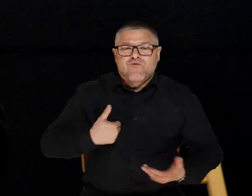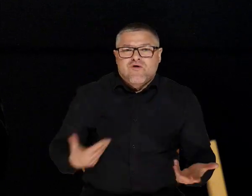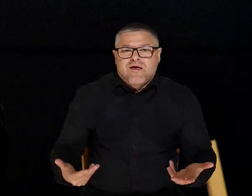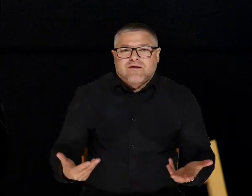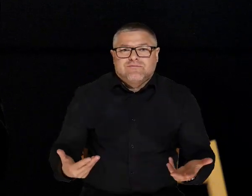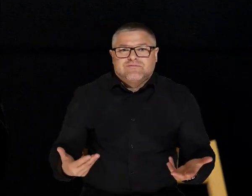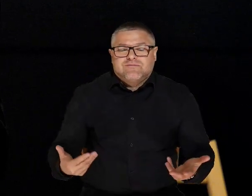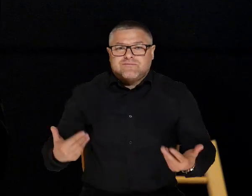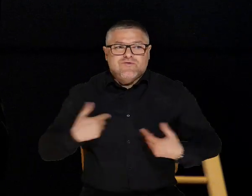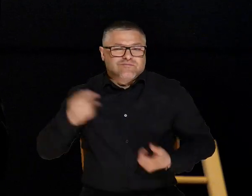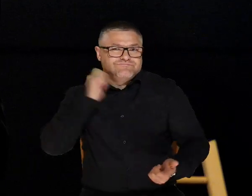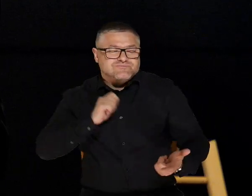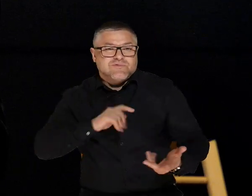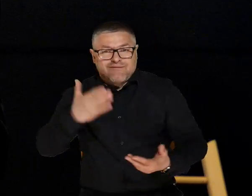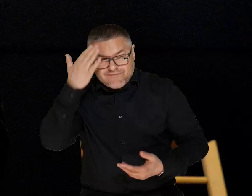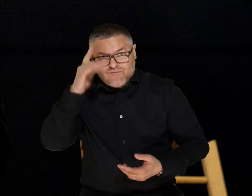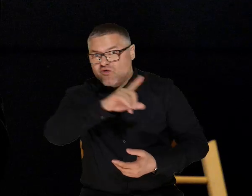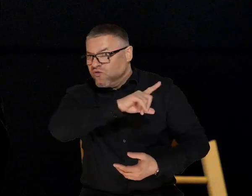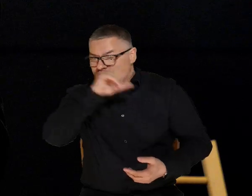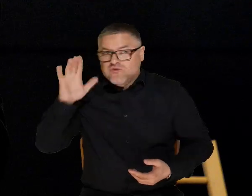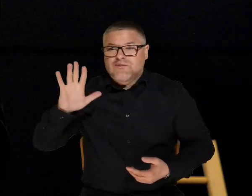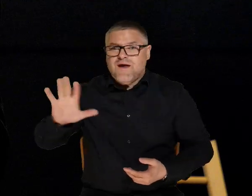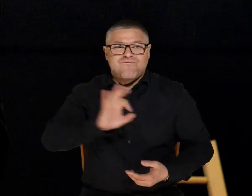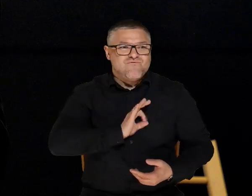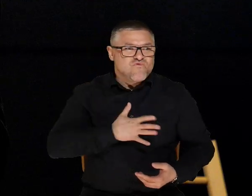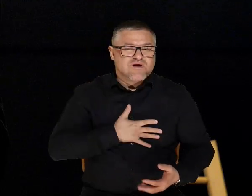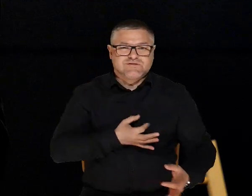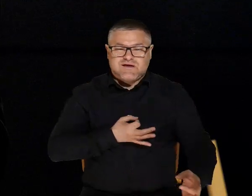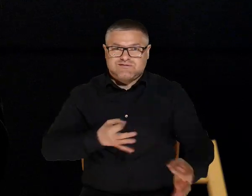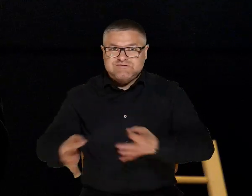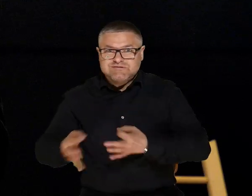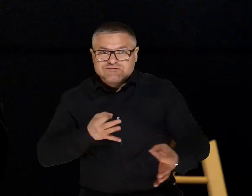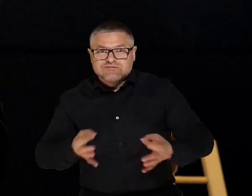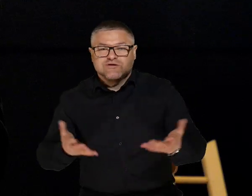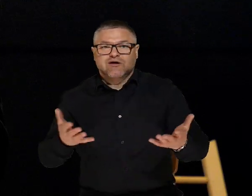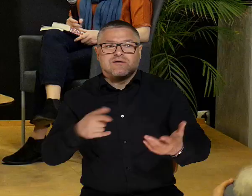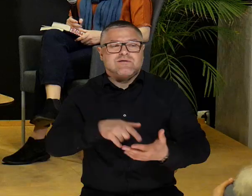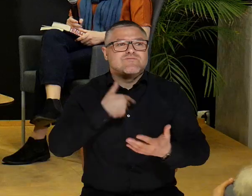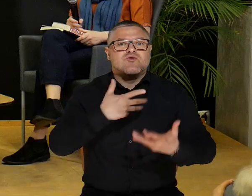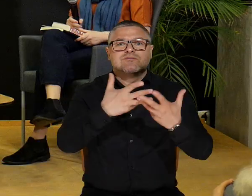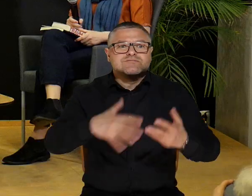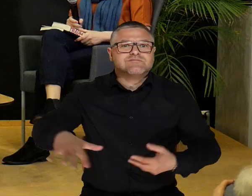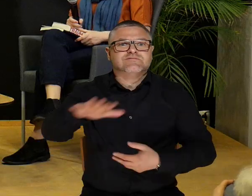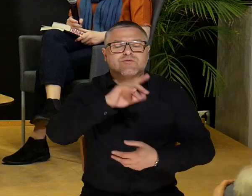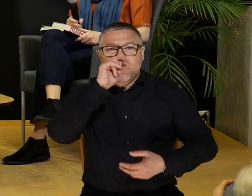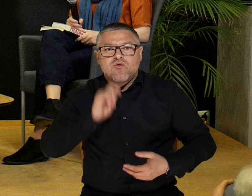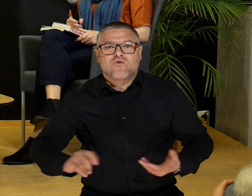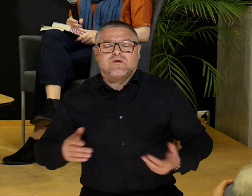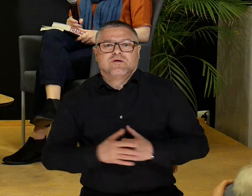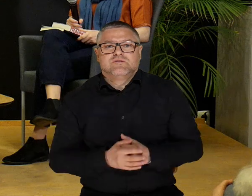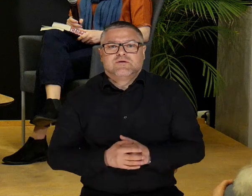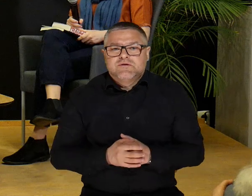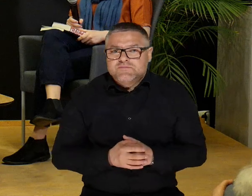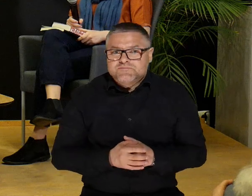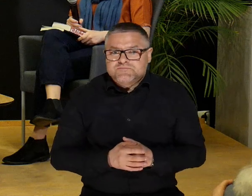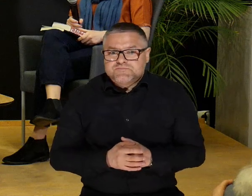to są ludzie, którzy no mają swoje historie też, tak? To znaczy tam przez te tereny się przetaczali Petlura,